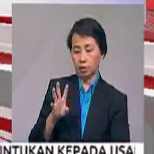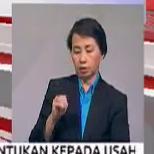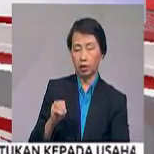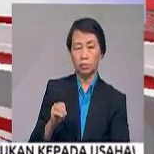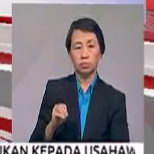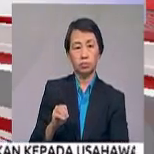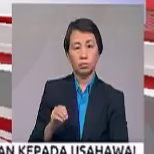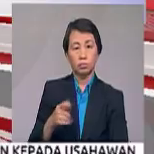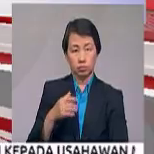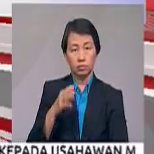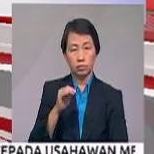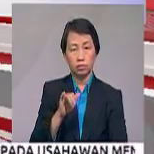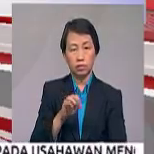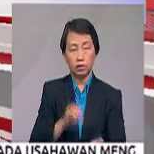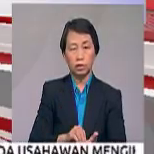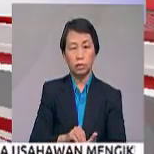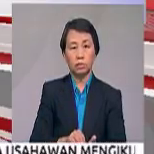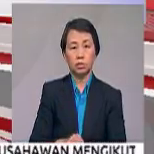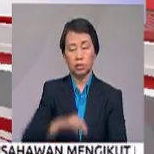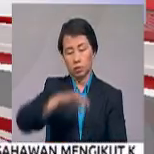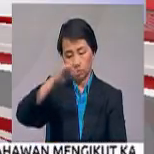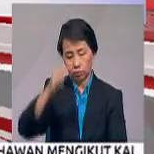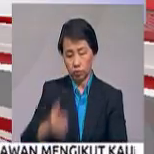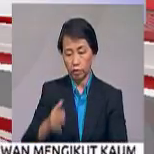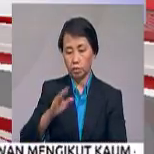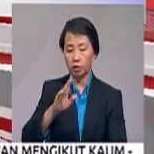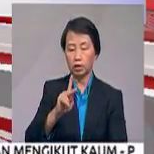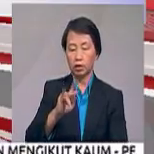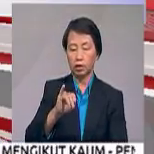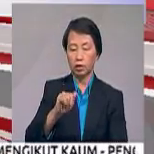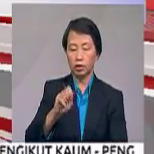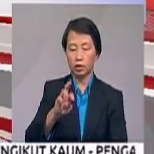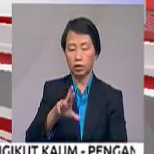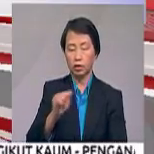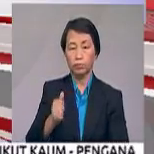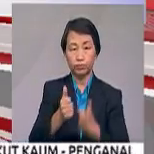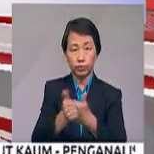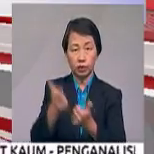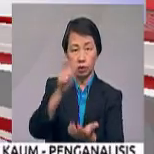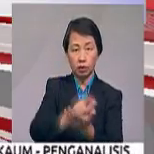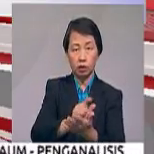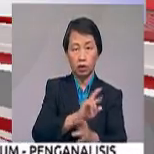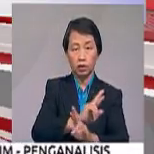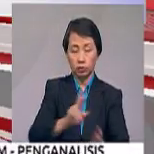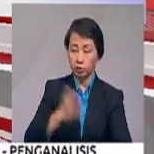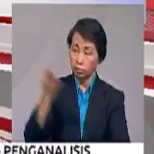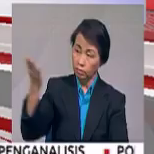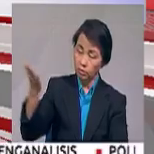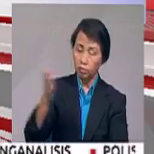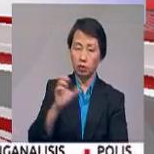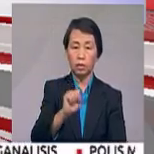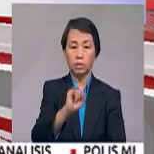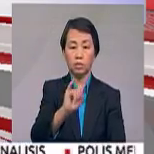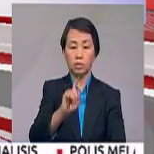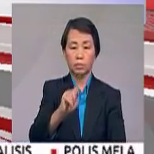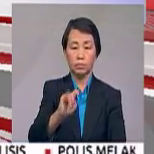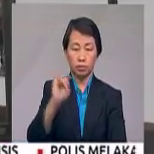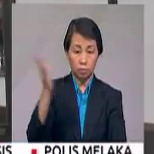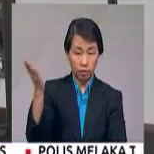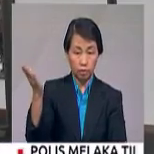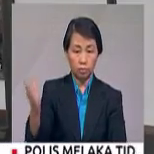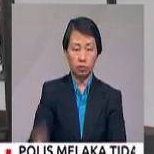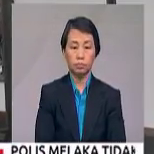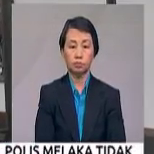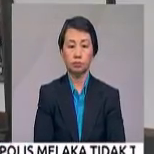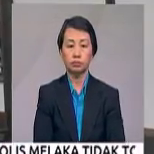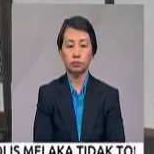BAM di Akademi Badminton Malaysia Bukit Kiara. Ikuti laporan disediakan Siti Aisyah Basli.